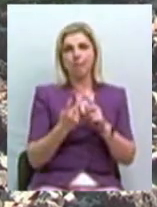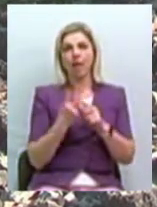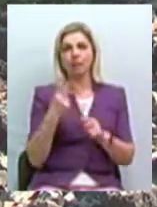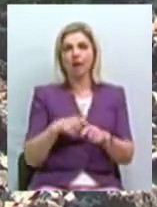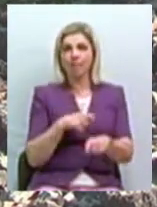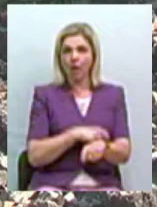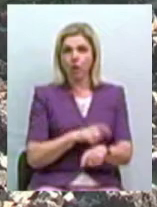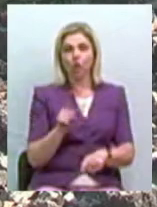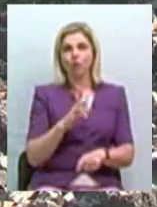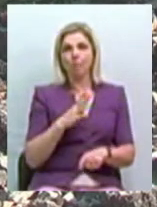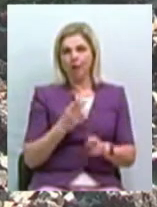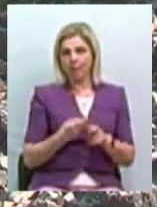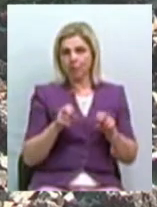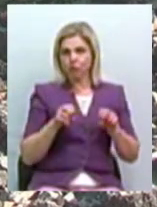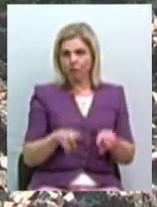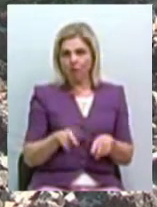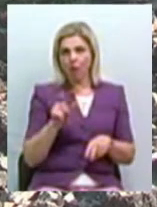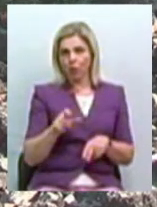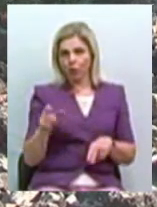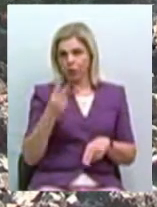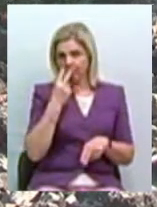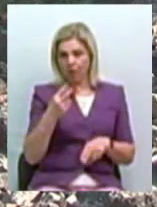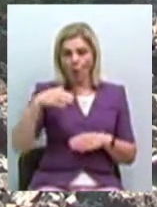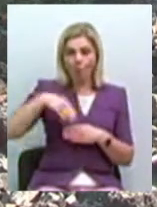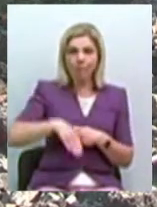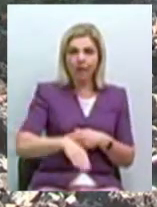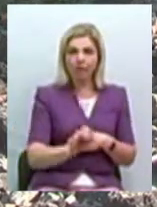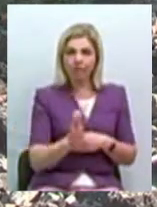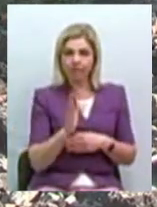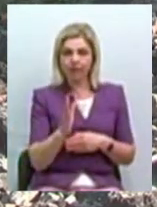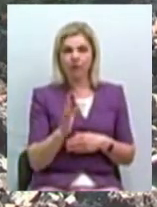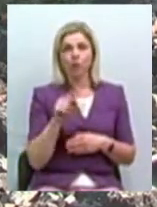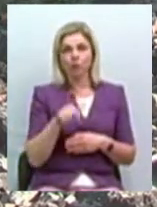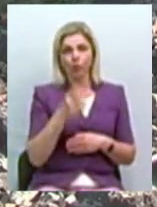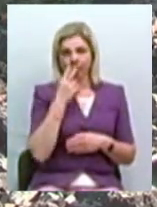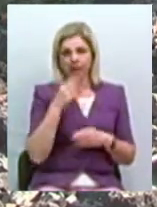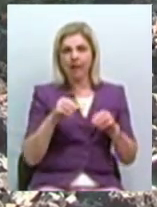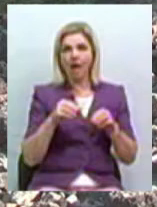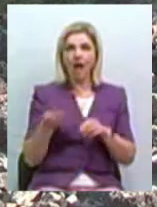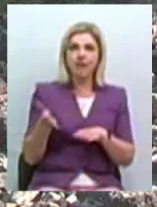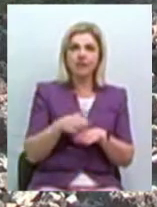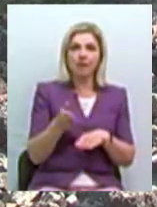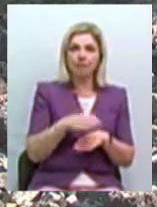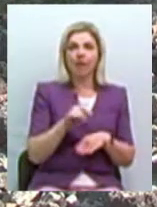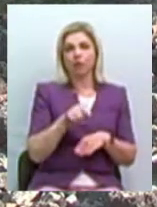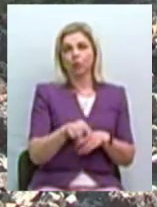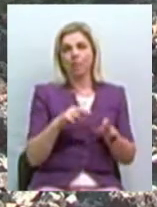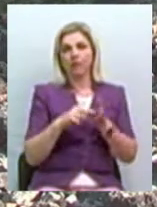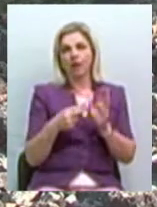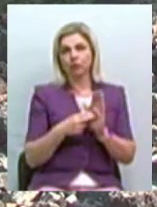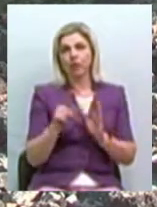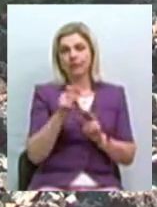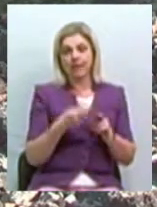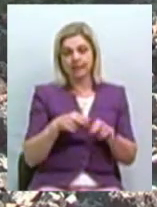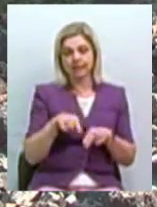було безпечніше і люди бачили, що тут обрив, тут є цей насип і планується за цей